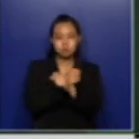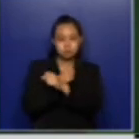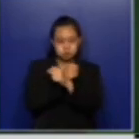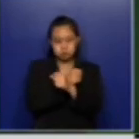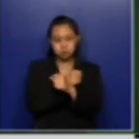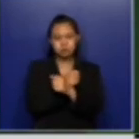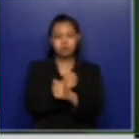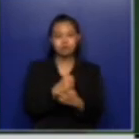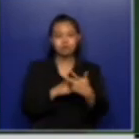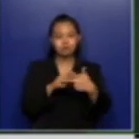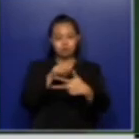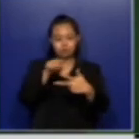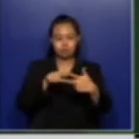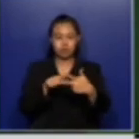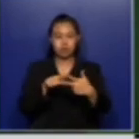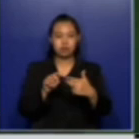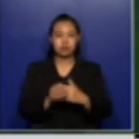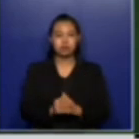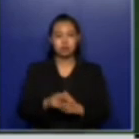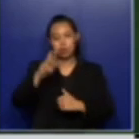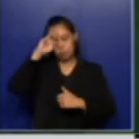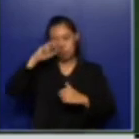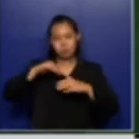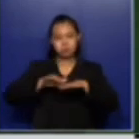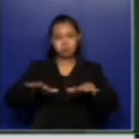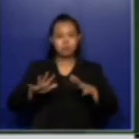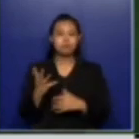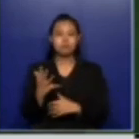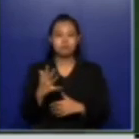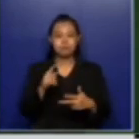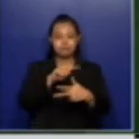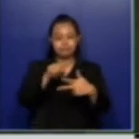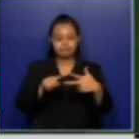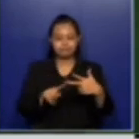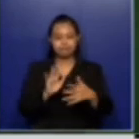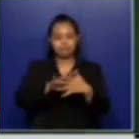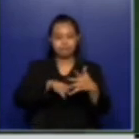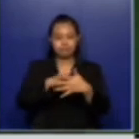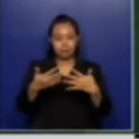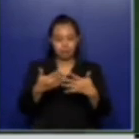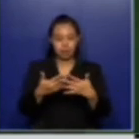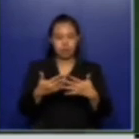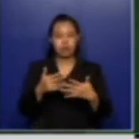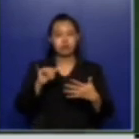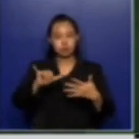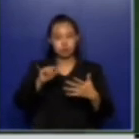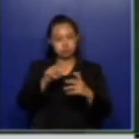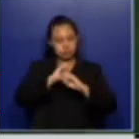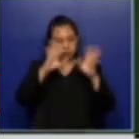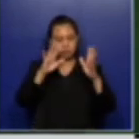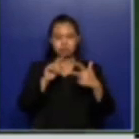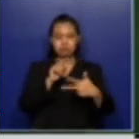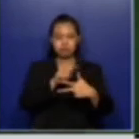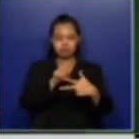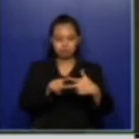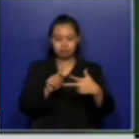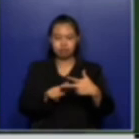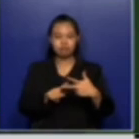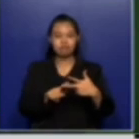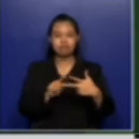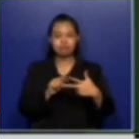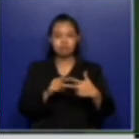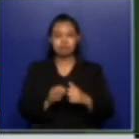แล้วก็ปลอดโรคถ้าเรามียุทธศาสตร์ที่ชัดเจนแบบนี้แล้วนะครับวิธีการทำงบประมาณที่ชาญฉลาดแล้วก็มีวิสั